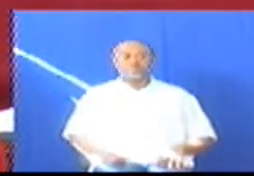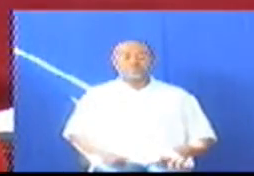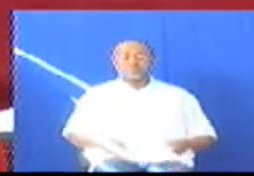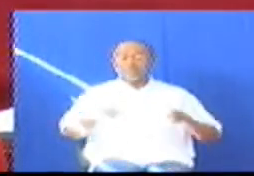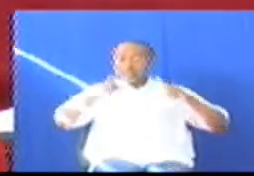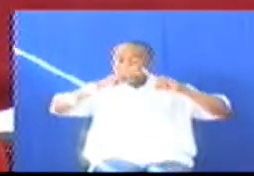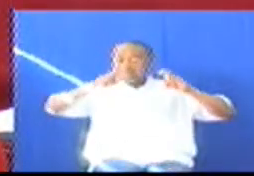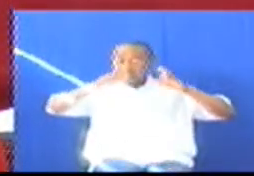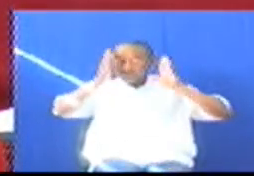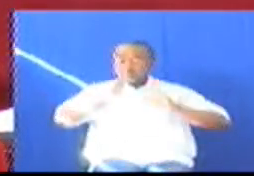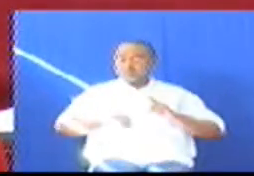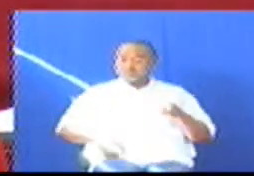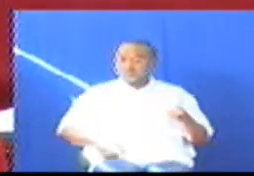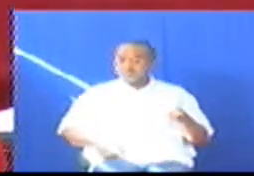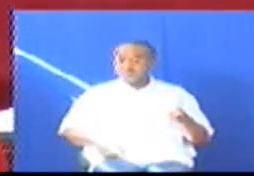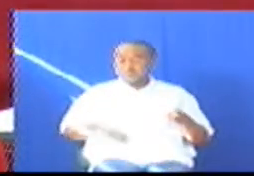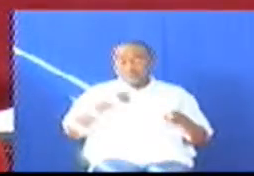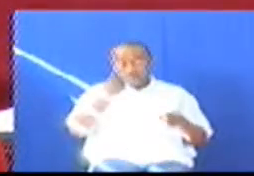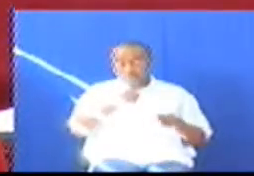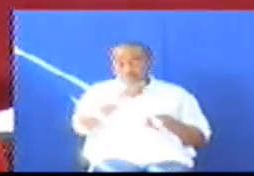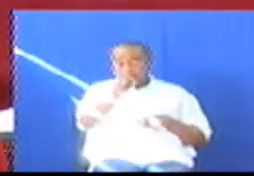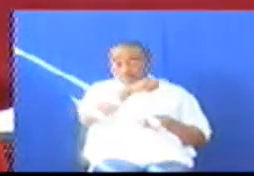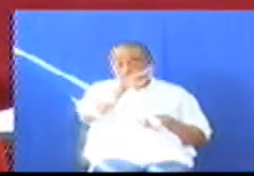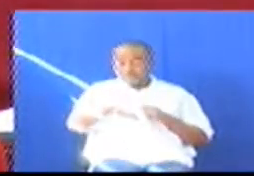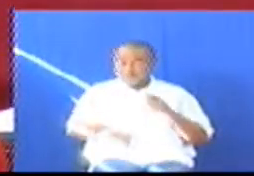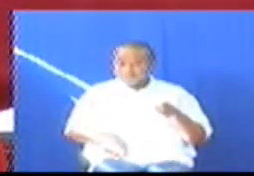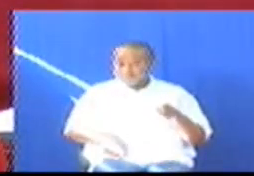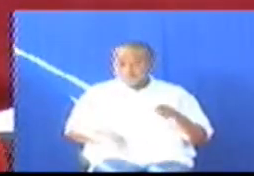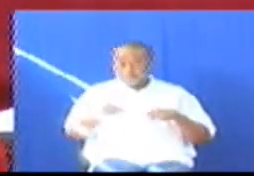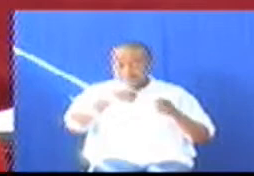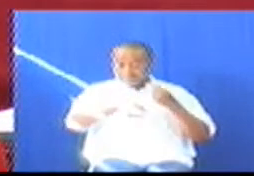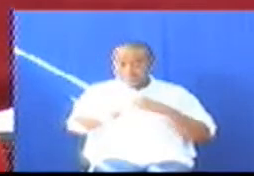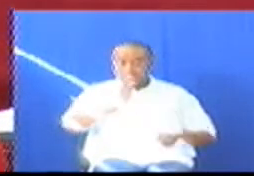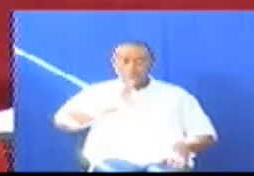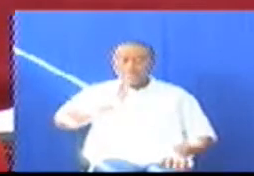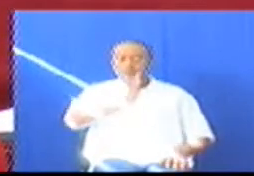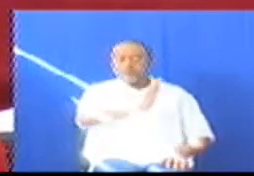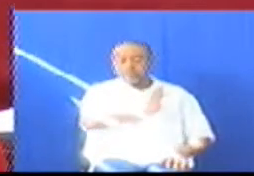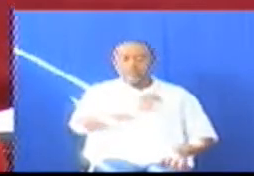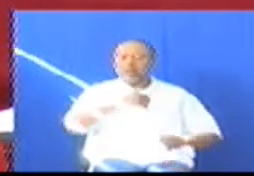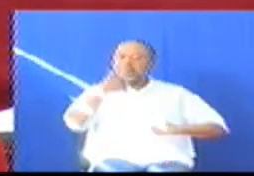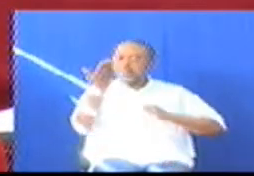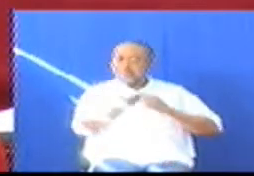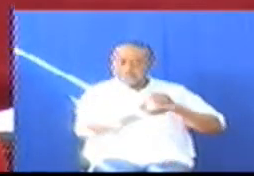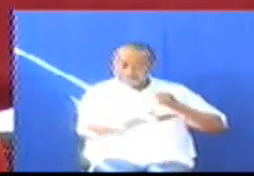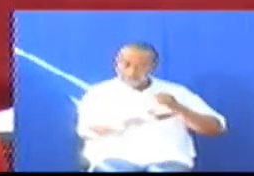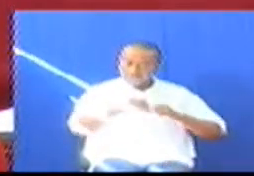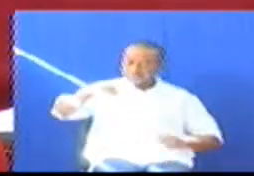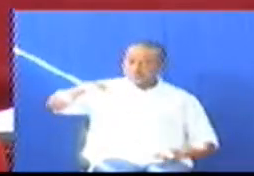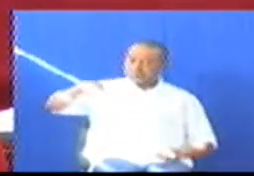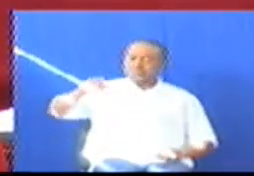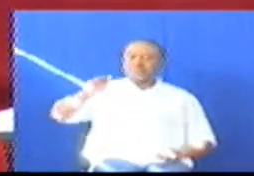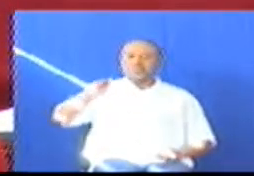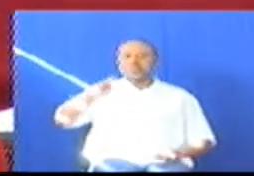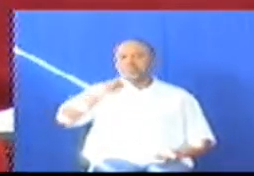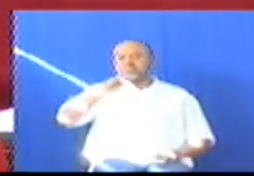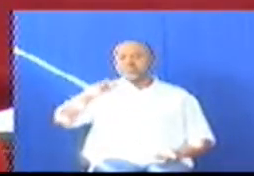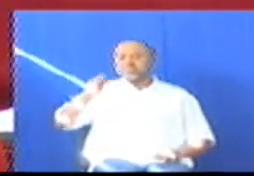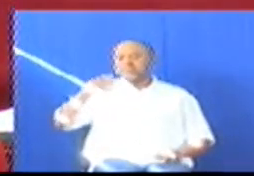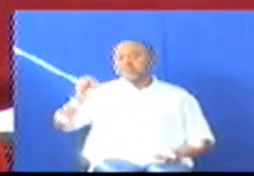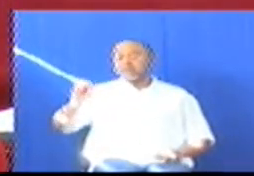ameona kasoro katika bodi za mazao. Katika bodi za mazao tuna bodi 9 za